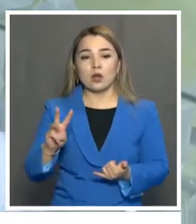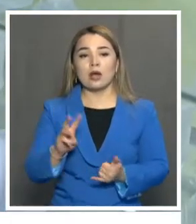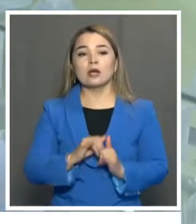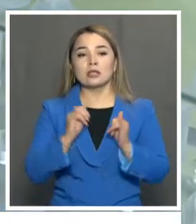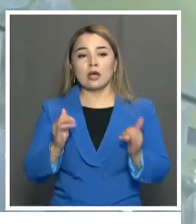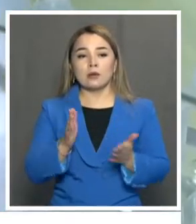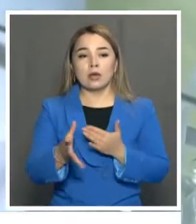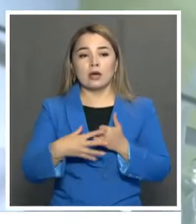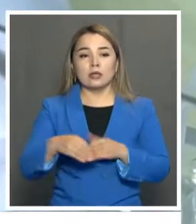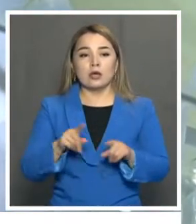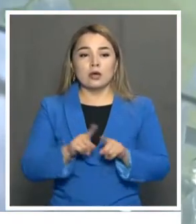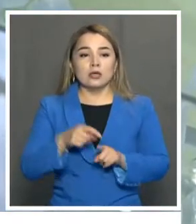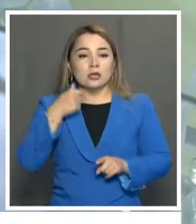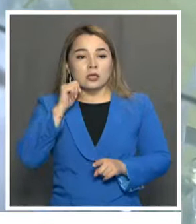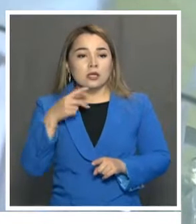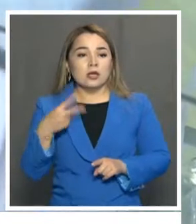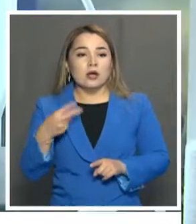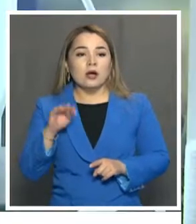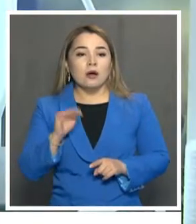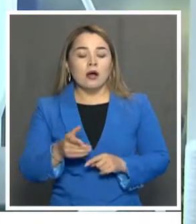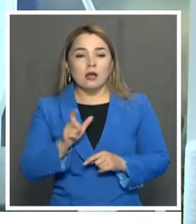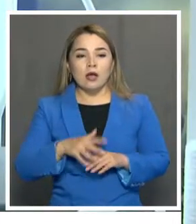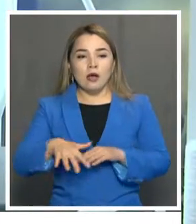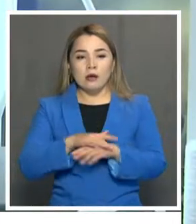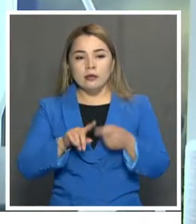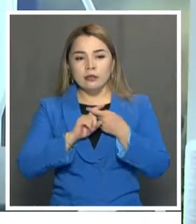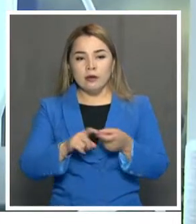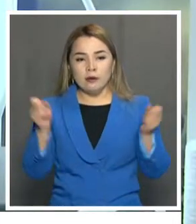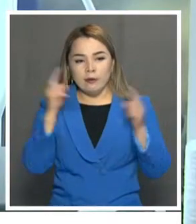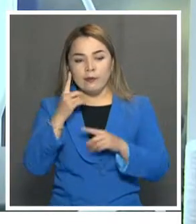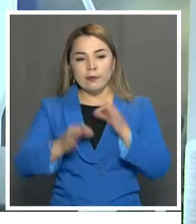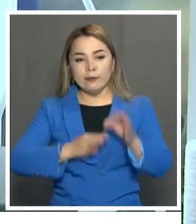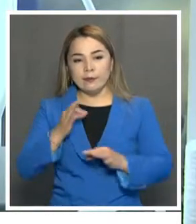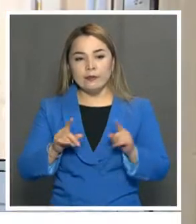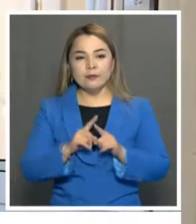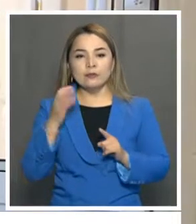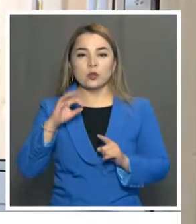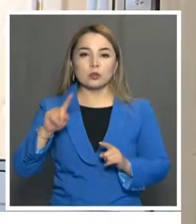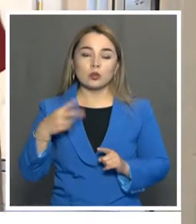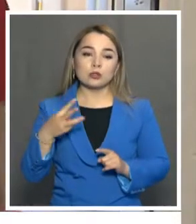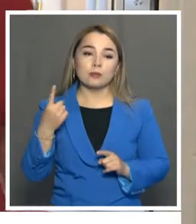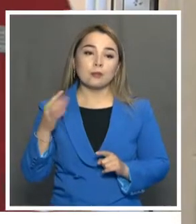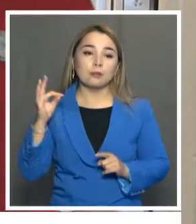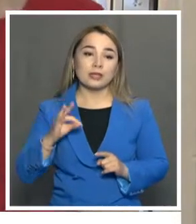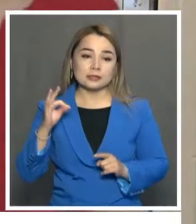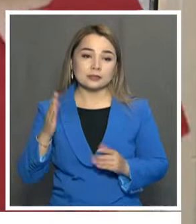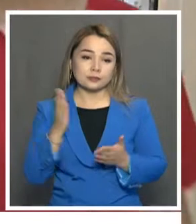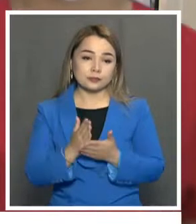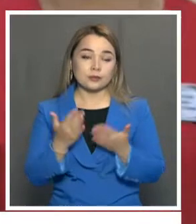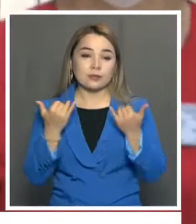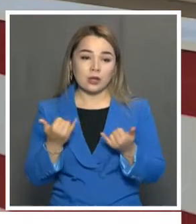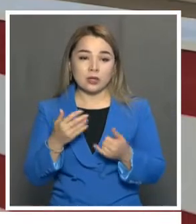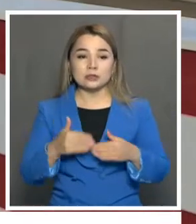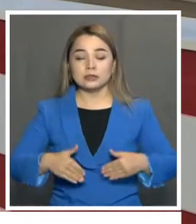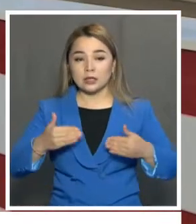асатын аймақта күні кеше небәрі 20 адамның індет жұқтырғаны анықталған. Яғни тәуліктік өсім 0,31%. Егу шаралары осы